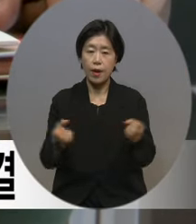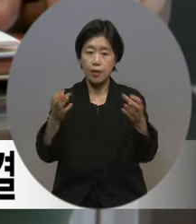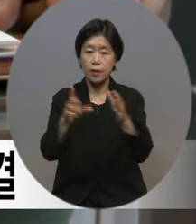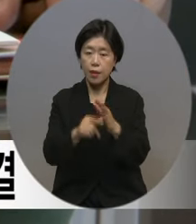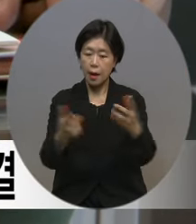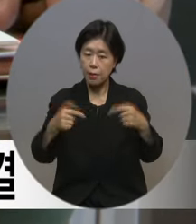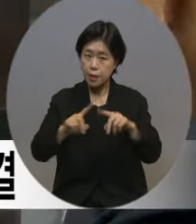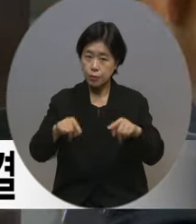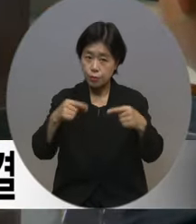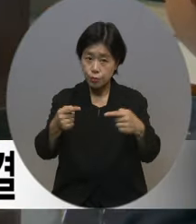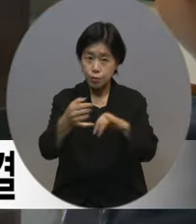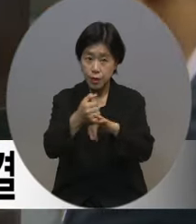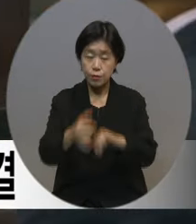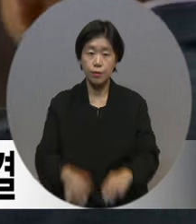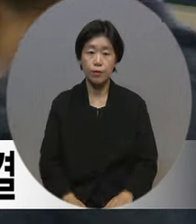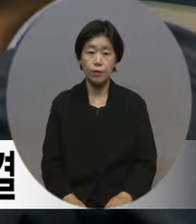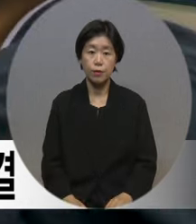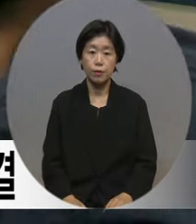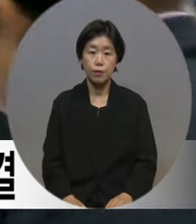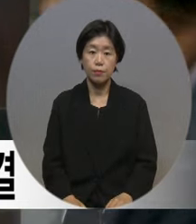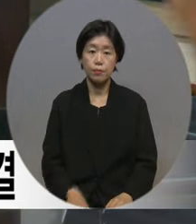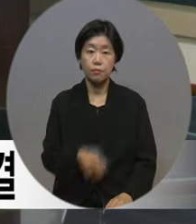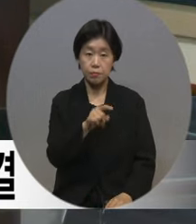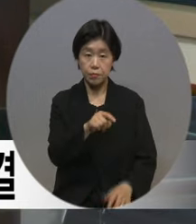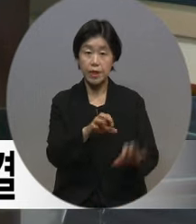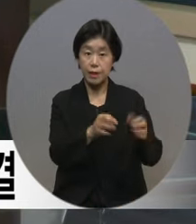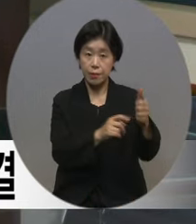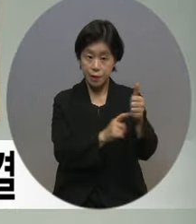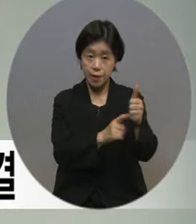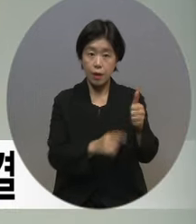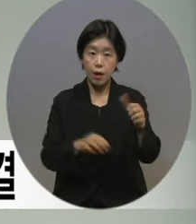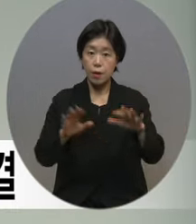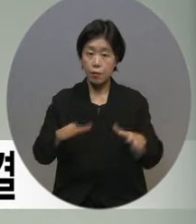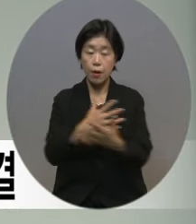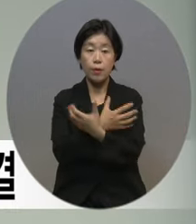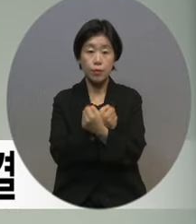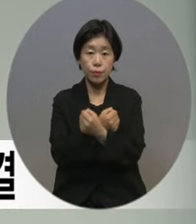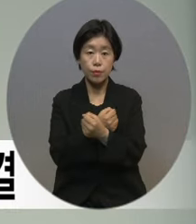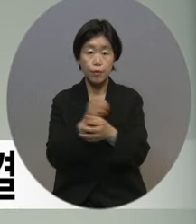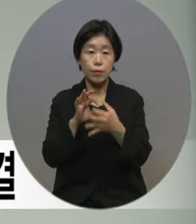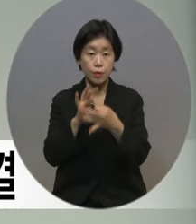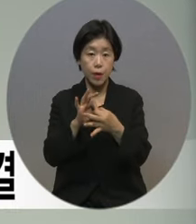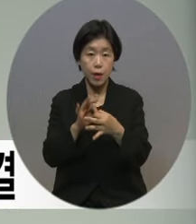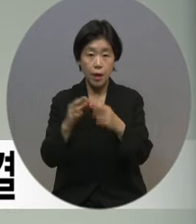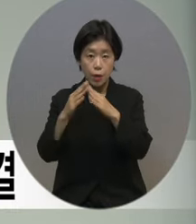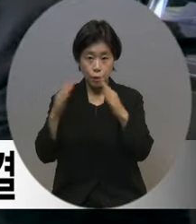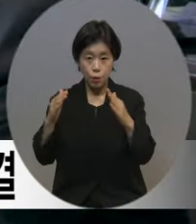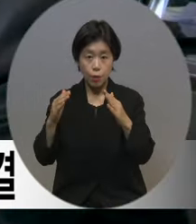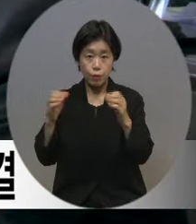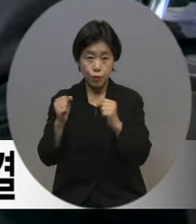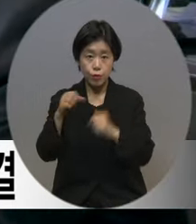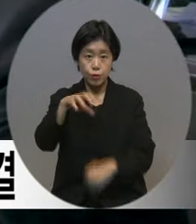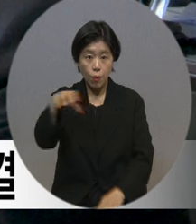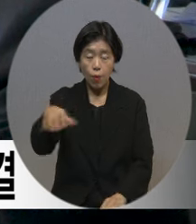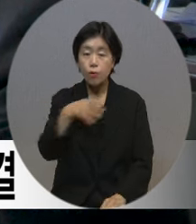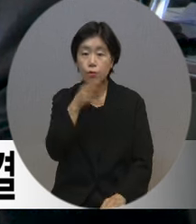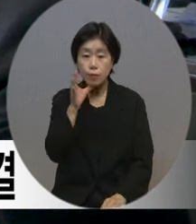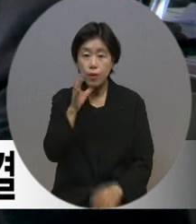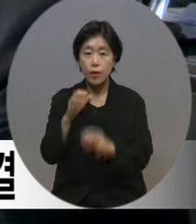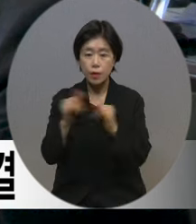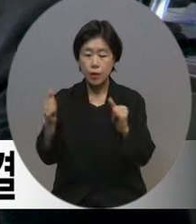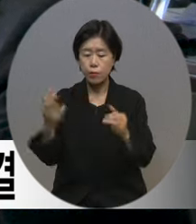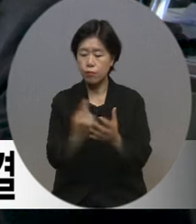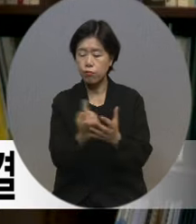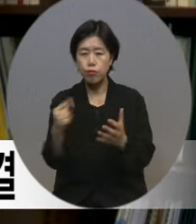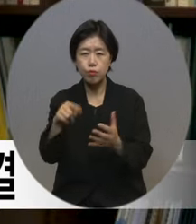협력하기로 했습니다. 복지TV 정원방송 김태훈 사장은 이번 업무 협약식을 통해 전북특별자치도 지역 노인과 소외계층의 인권